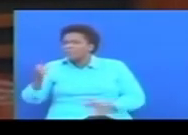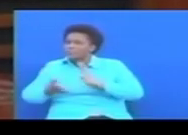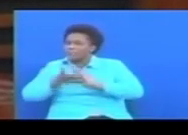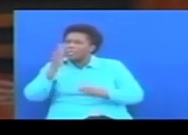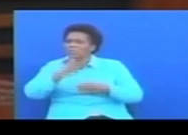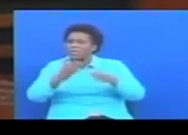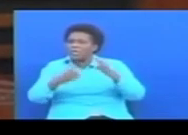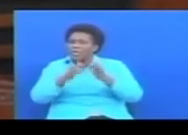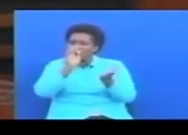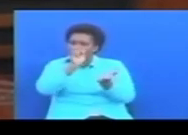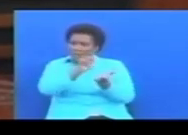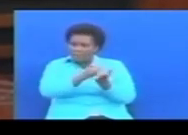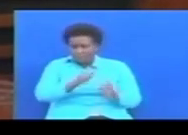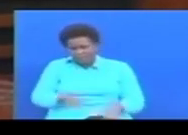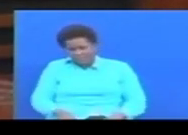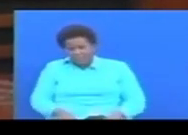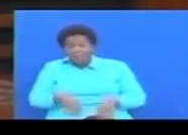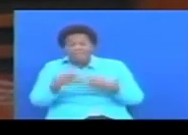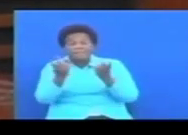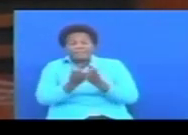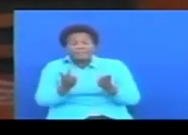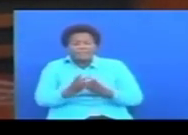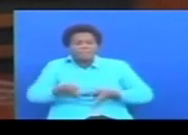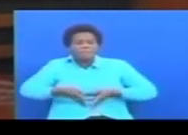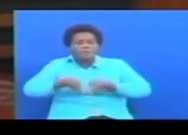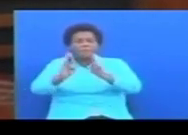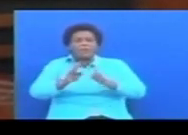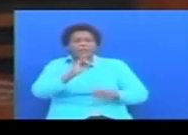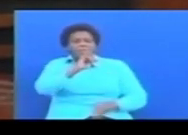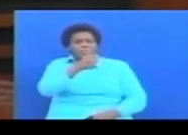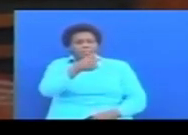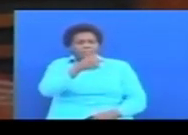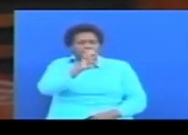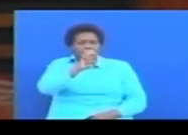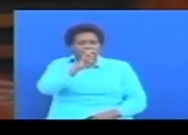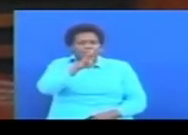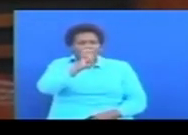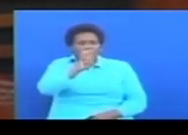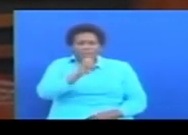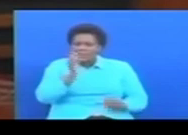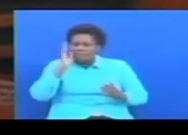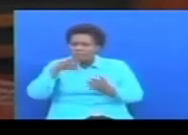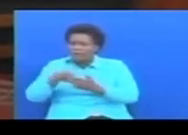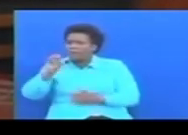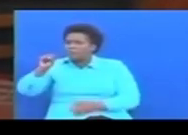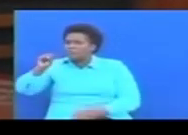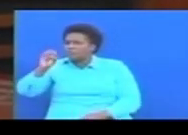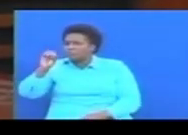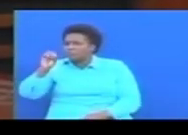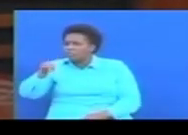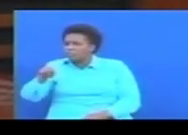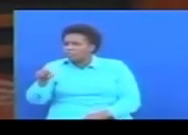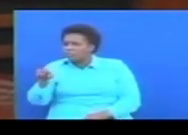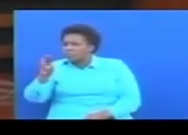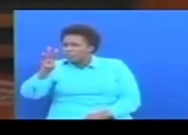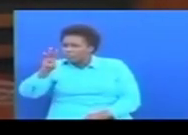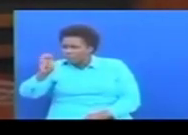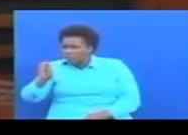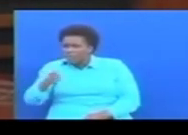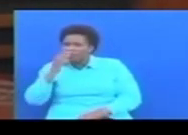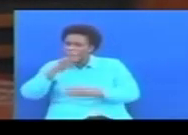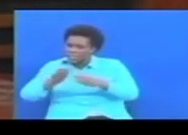huo, ni lini barabara ya Itewe Mlimanyoka mpaka Songwe ambayo ni bypass itajengwa